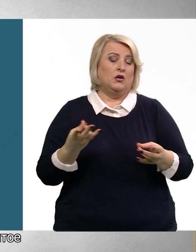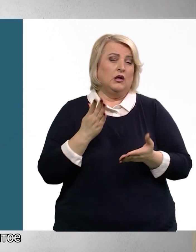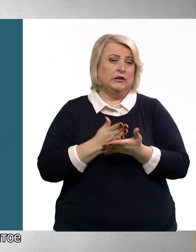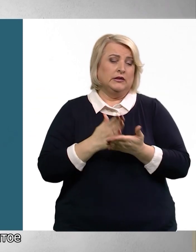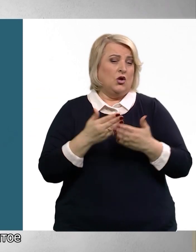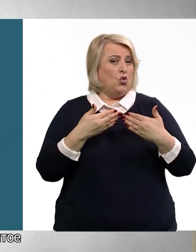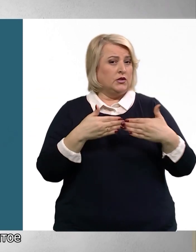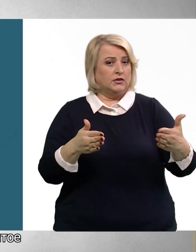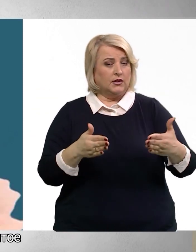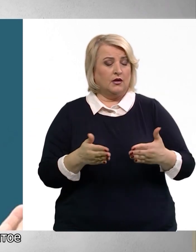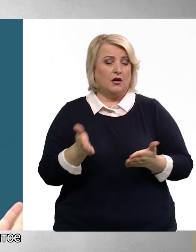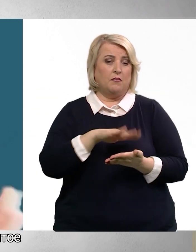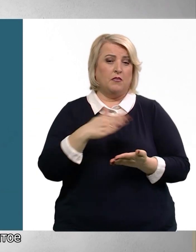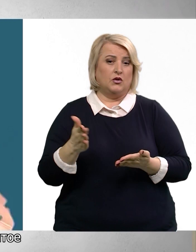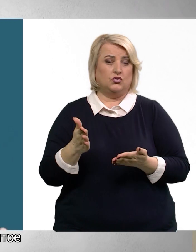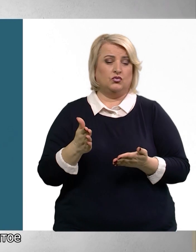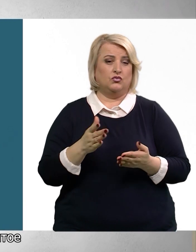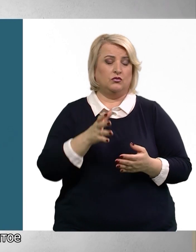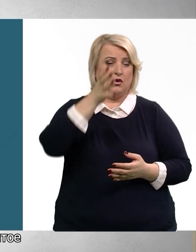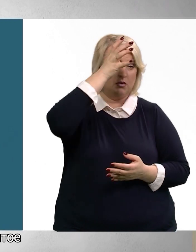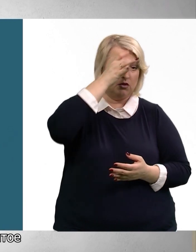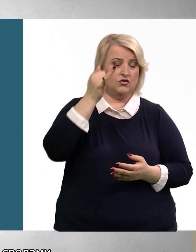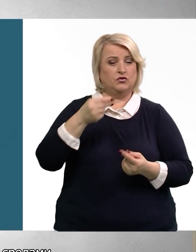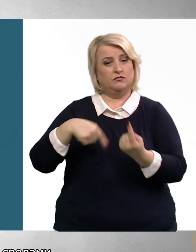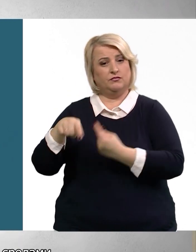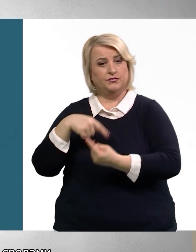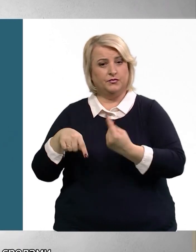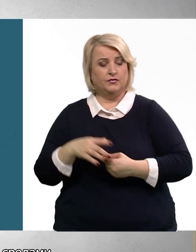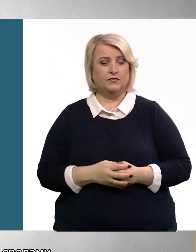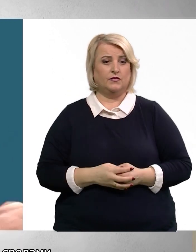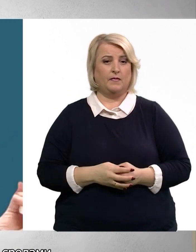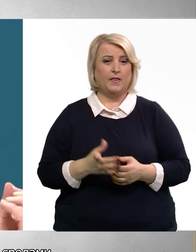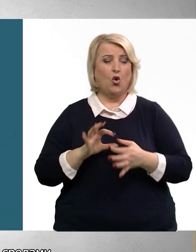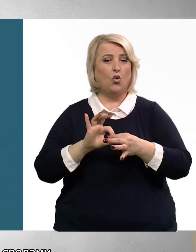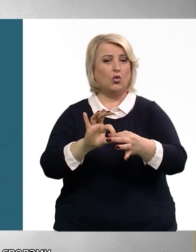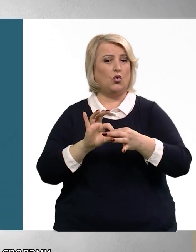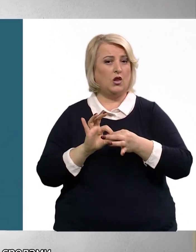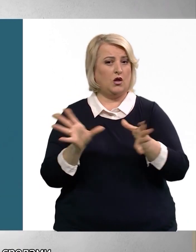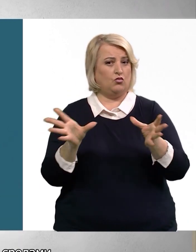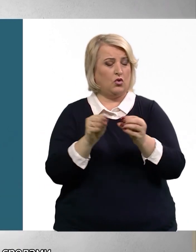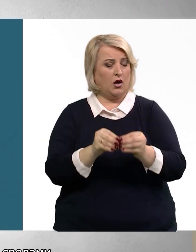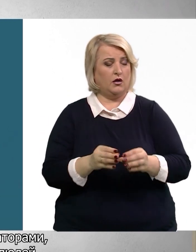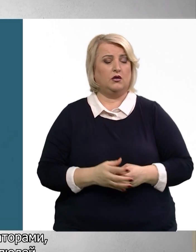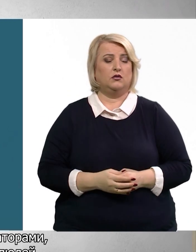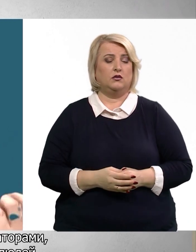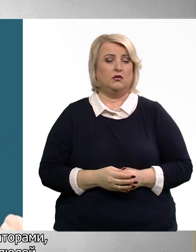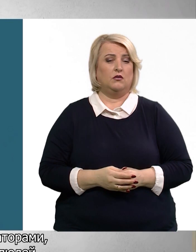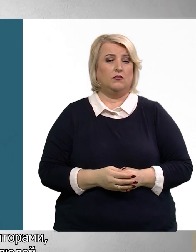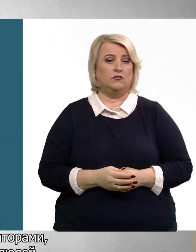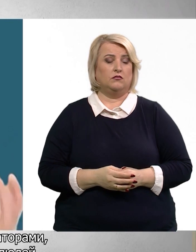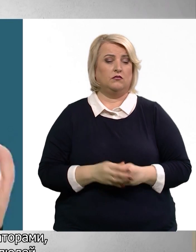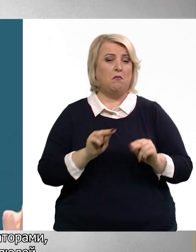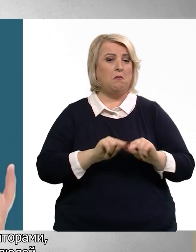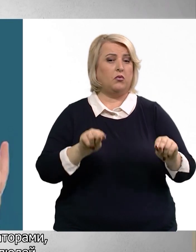atunci trebuie să existe o deschidere între mediul academic și mediul de afaceri, în o colaborare în